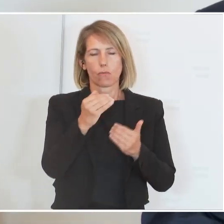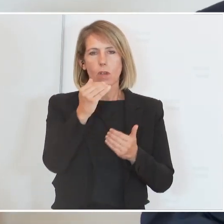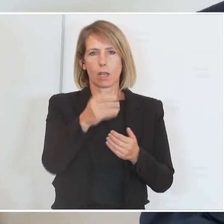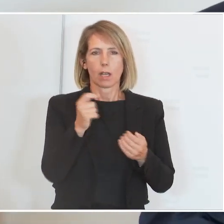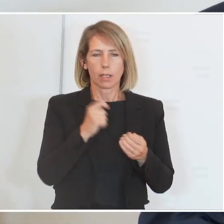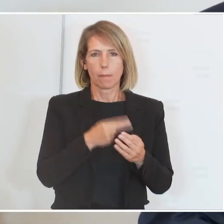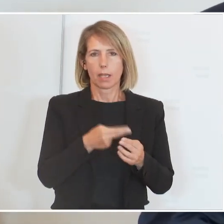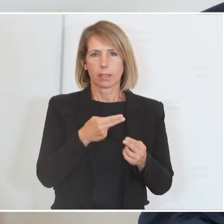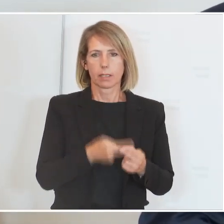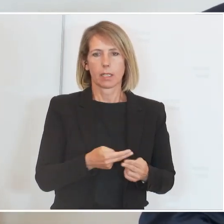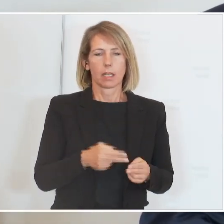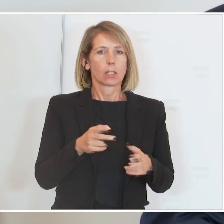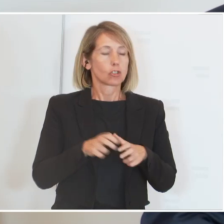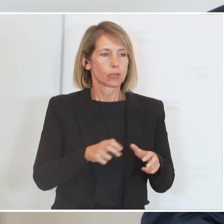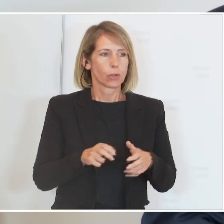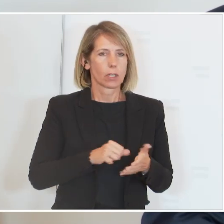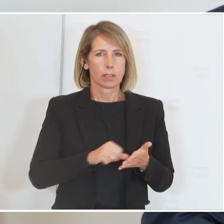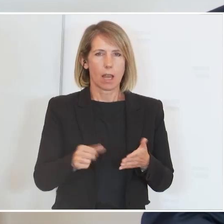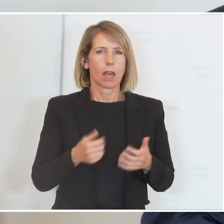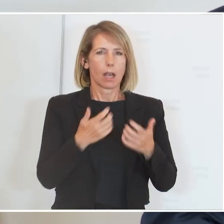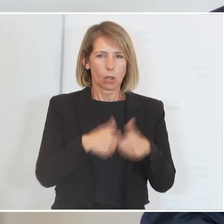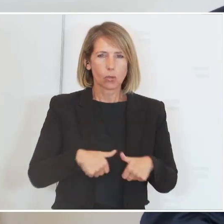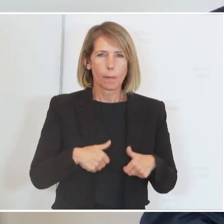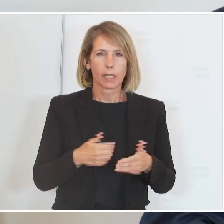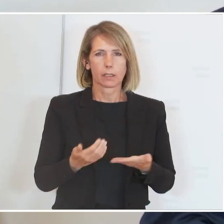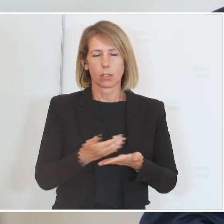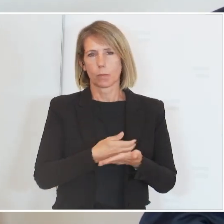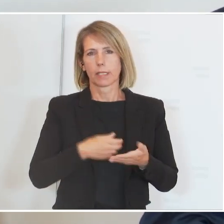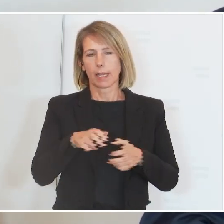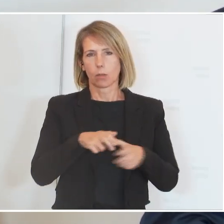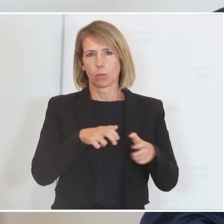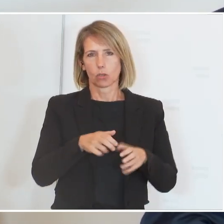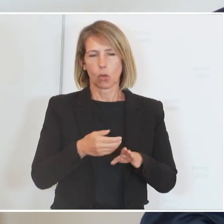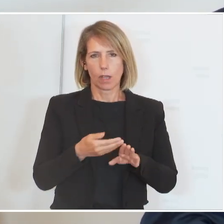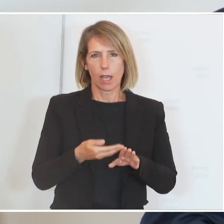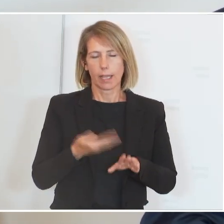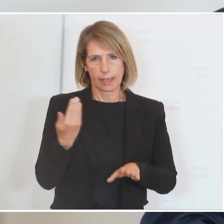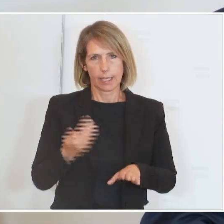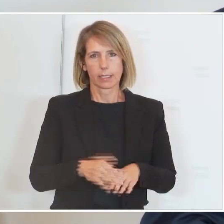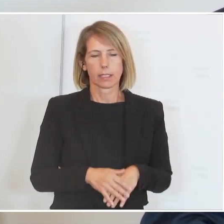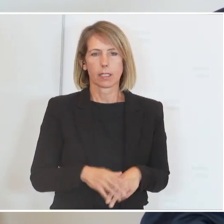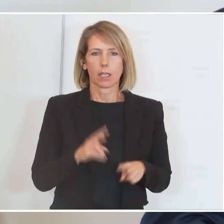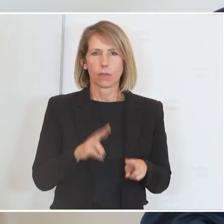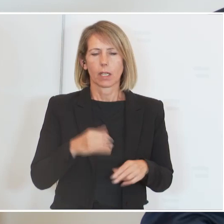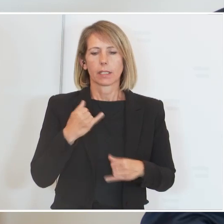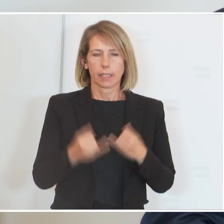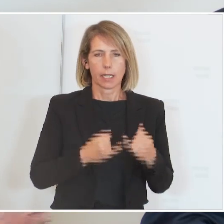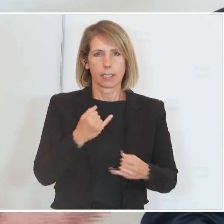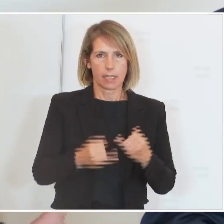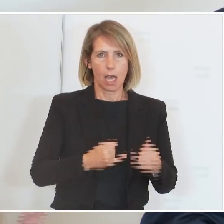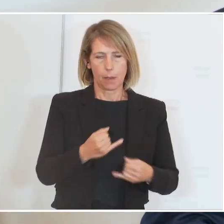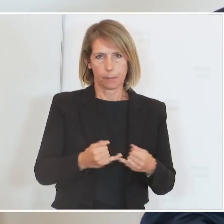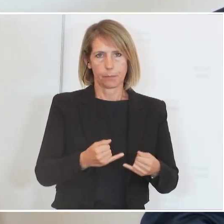Steuerzahlerinnen und Steuerzahler werden automatisch über die Einkommensteuer entlastet und das ab jetzt jedes Jahr, Jahr für Jahr. Bei